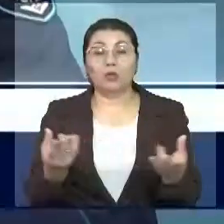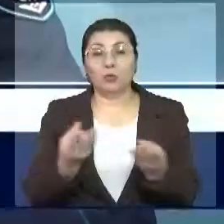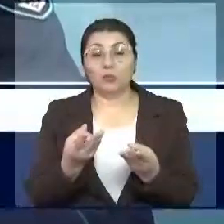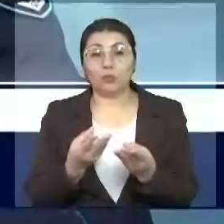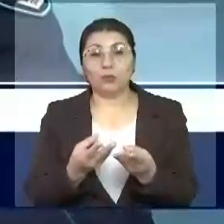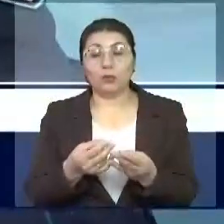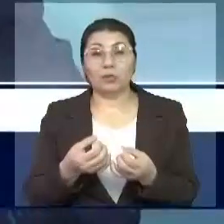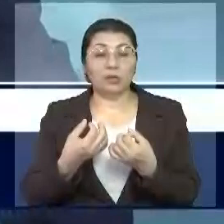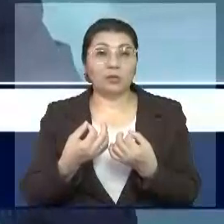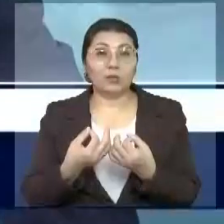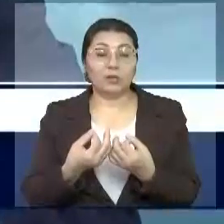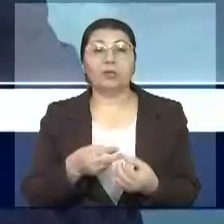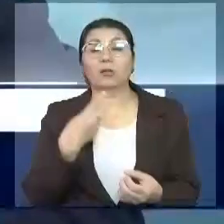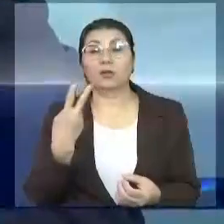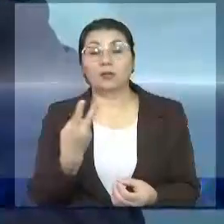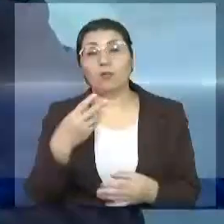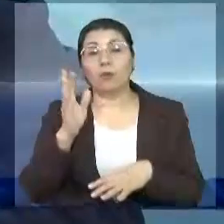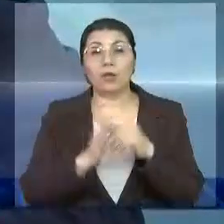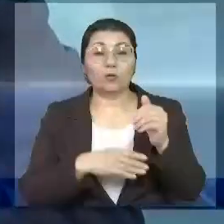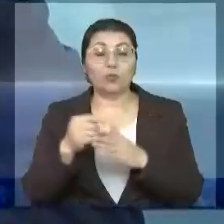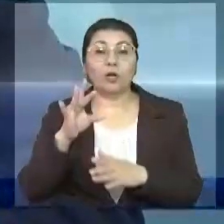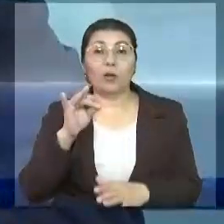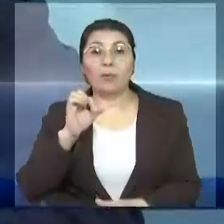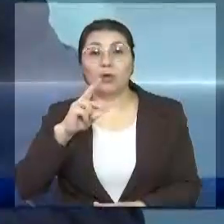руль. Второй момент.